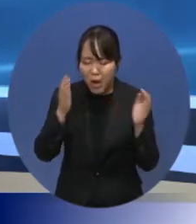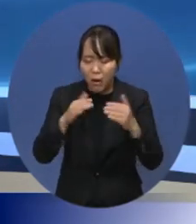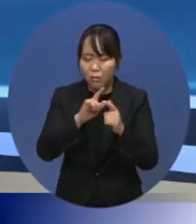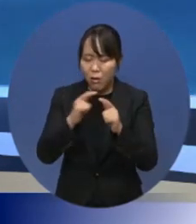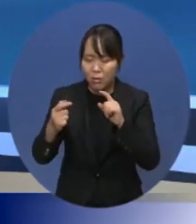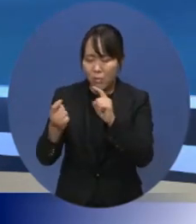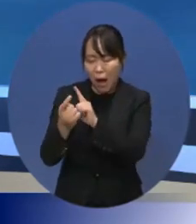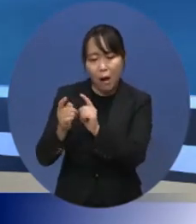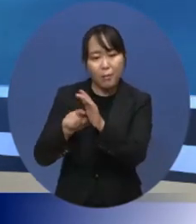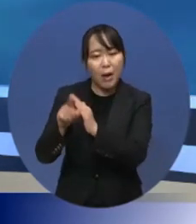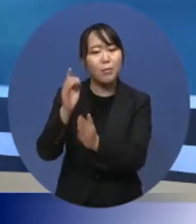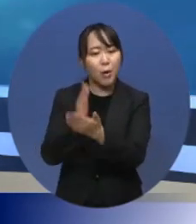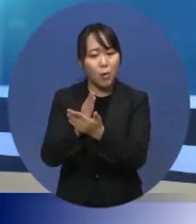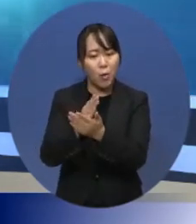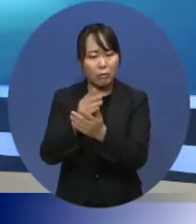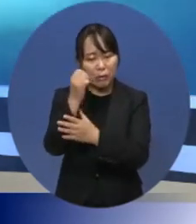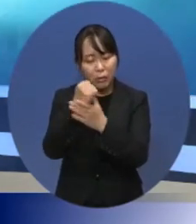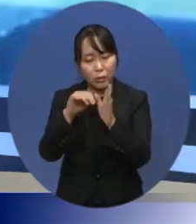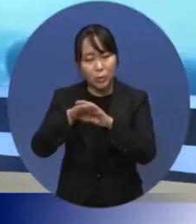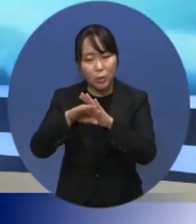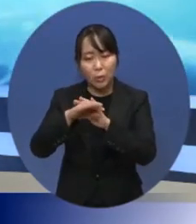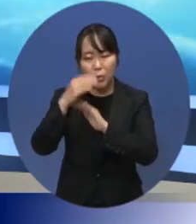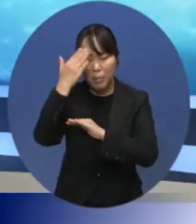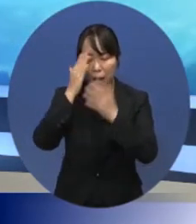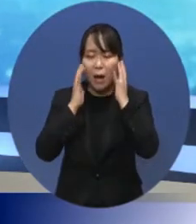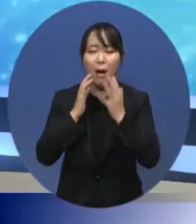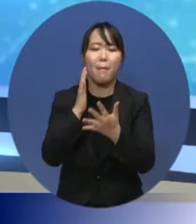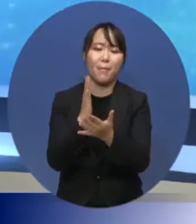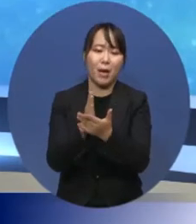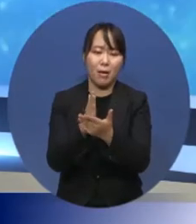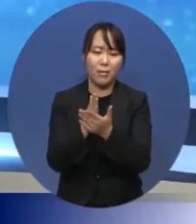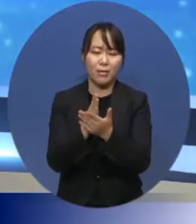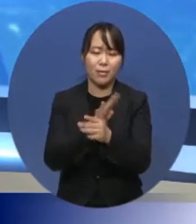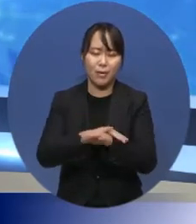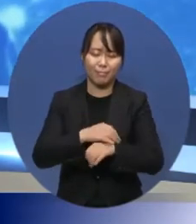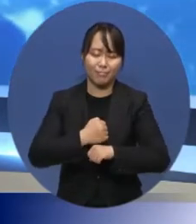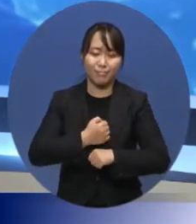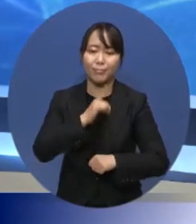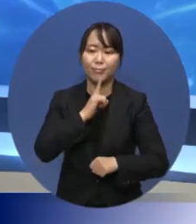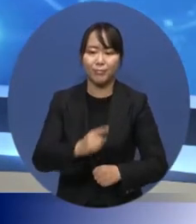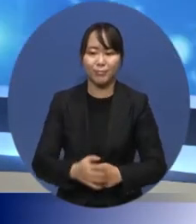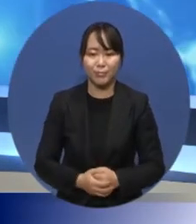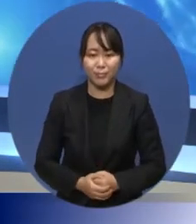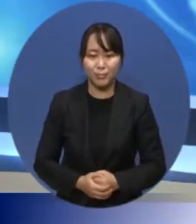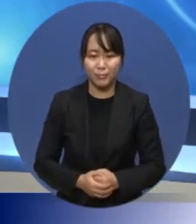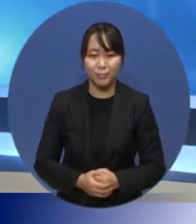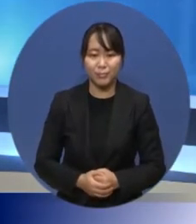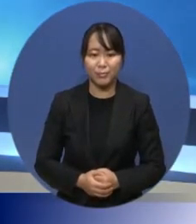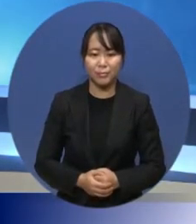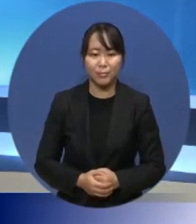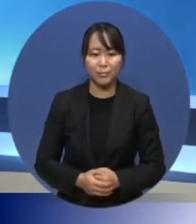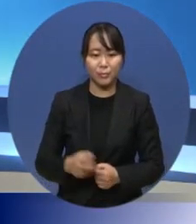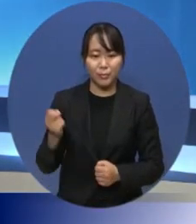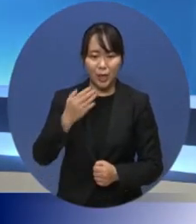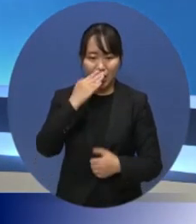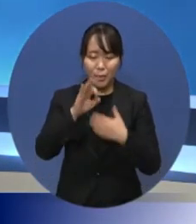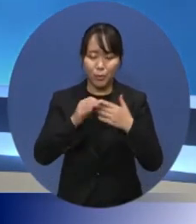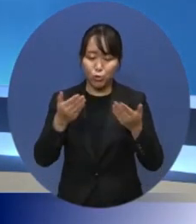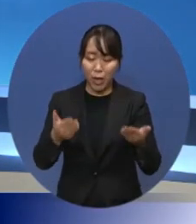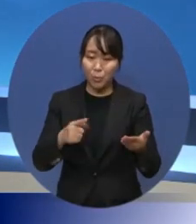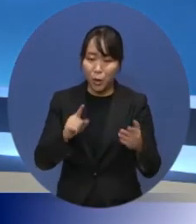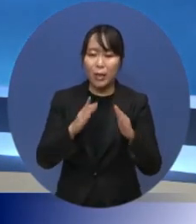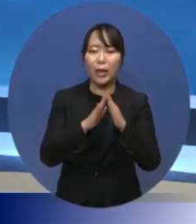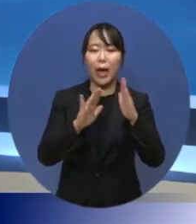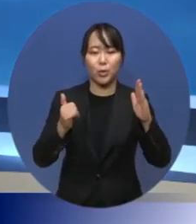않고 오염된 손으로는 얼굴 만지지 않기 등을 철저히 준수할 것을 당부했습니다. 또한 되도록이면